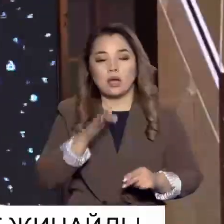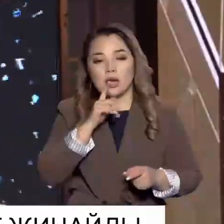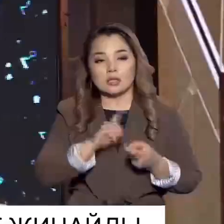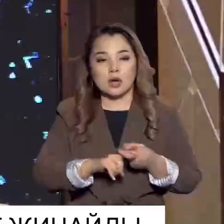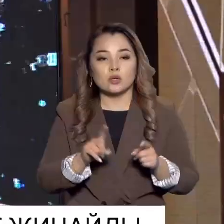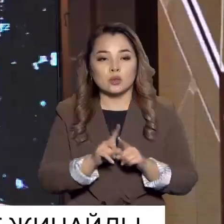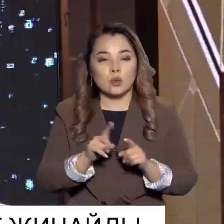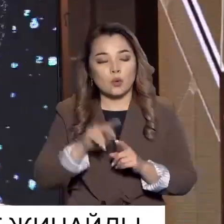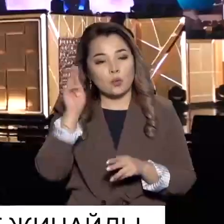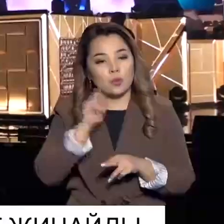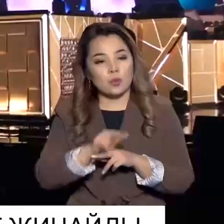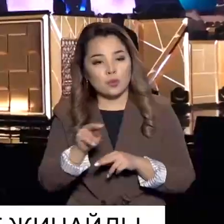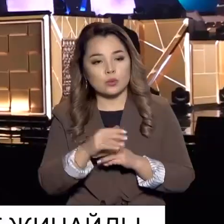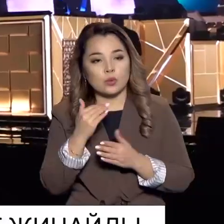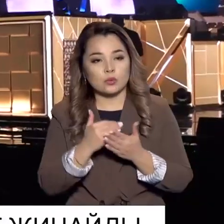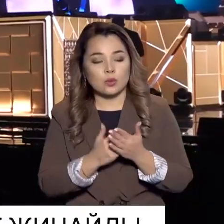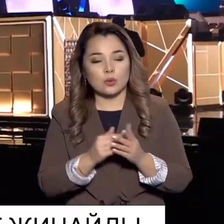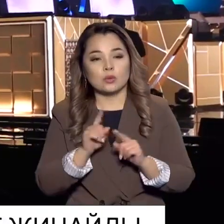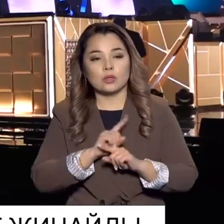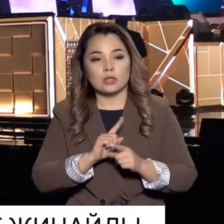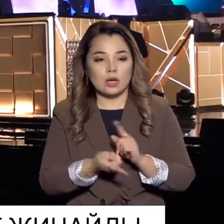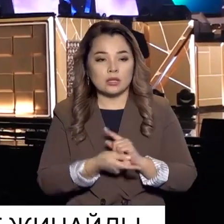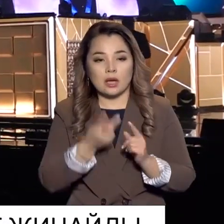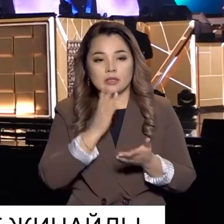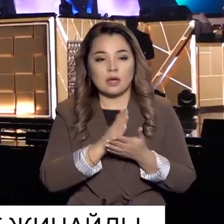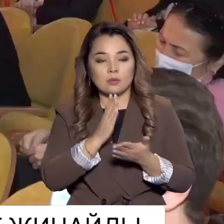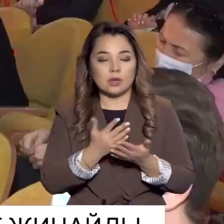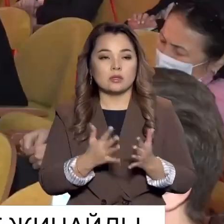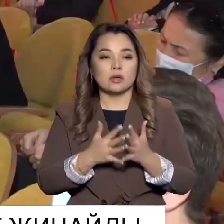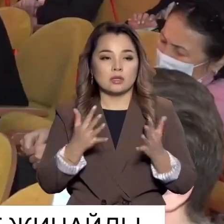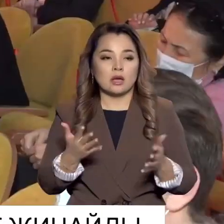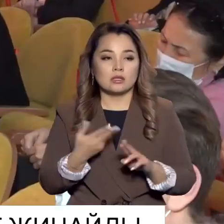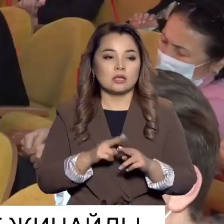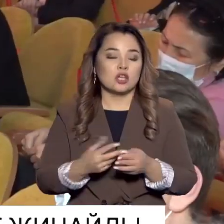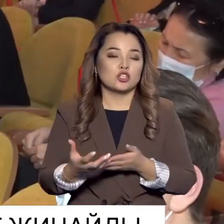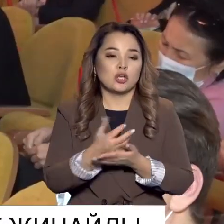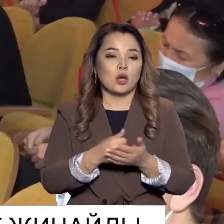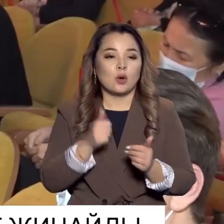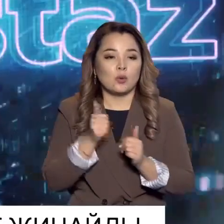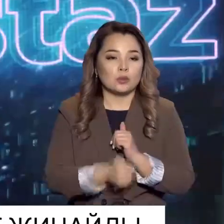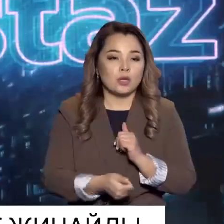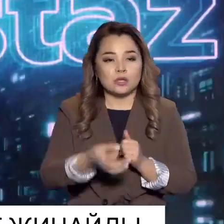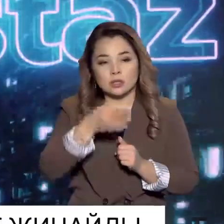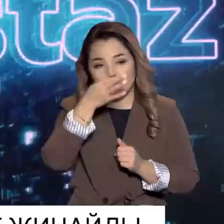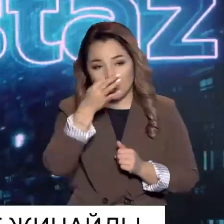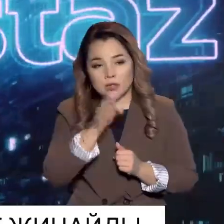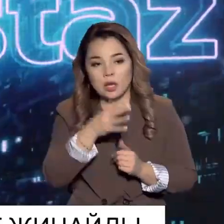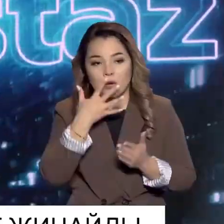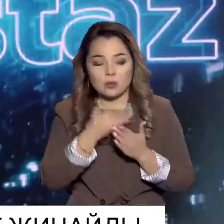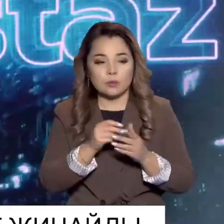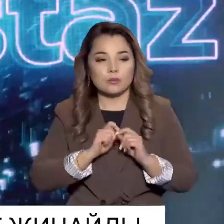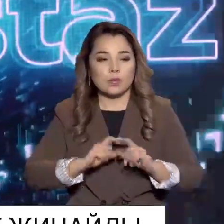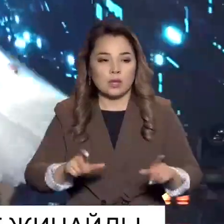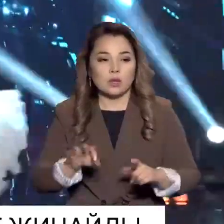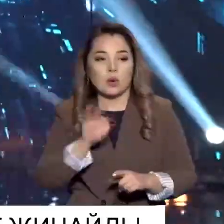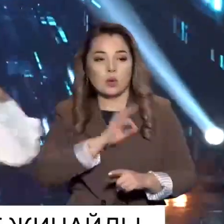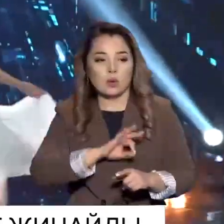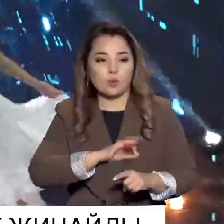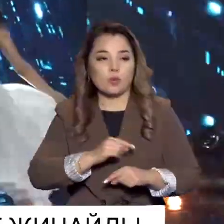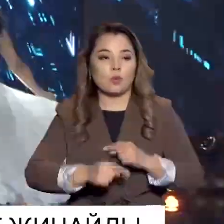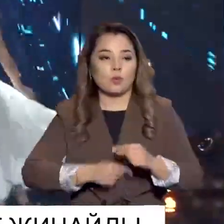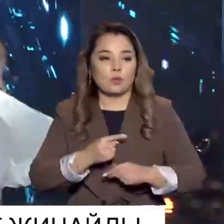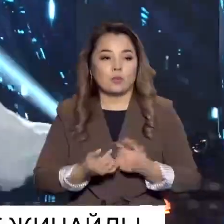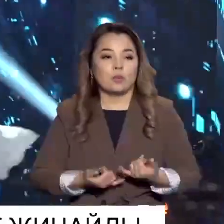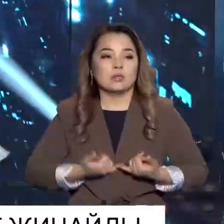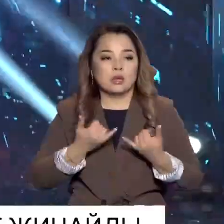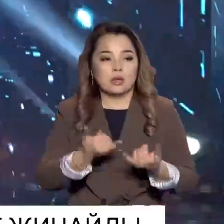оқыту жүйесінің үздік үлгісіне айналды. Енді алып шаһар ұстаздары жинақтаған озық тәжірибесін өз мектебінде қолданып, ұрпақ біліміне